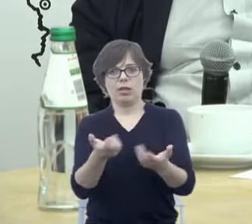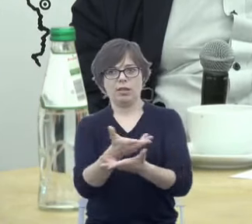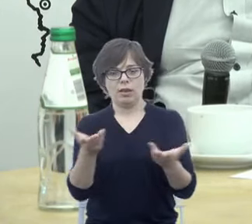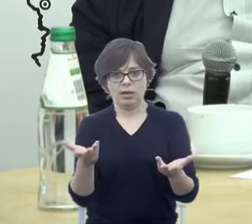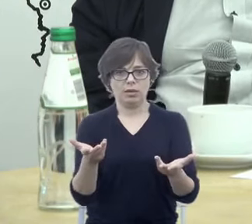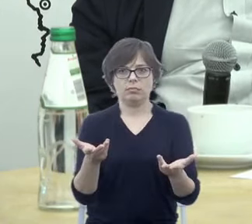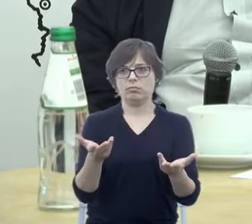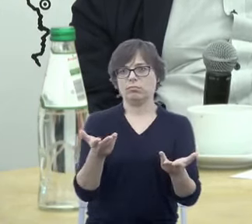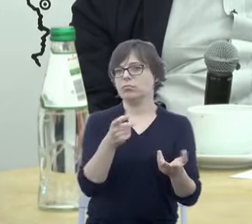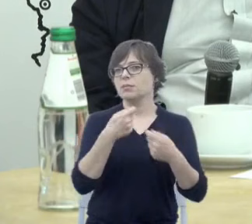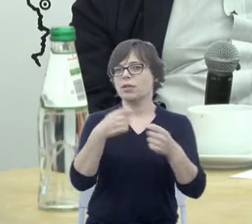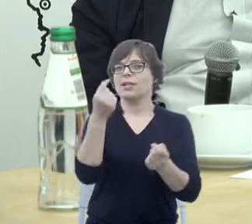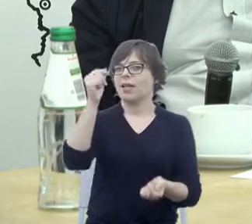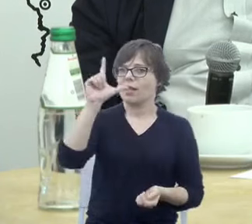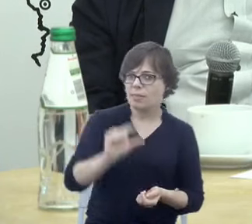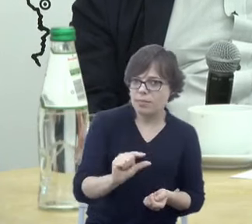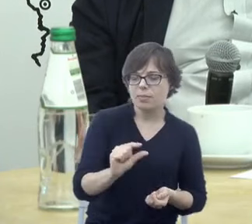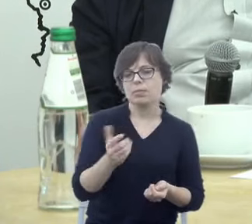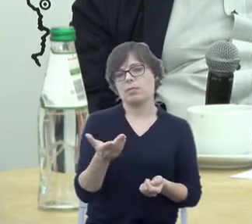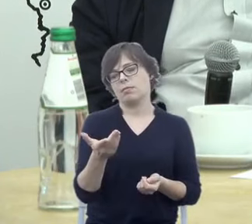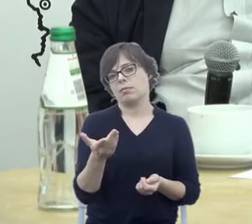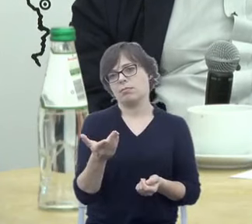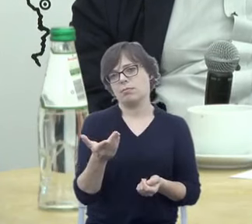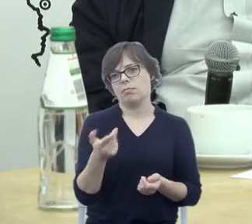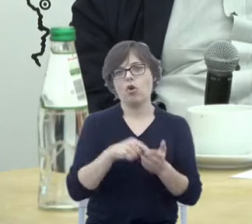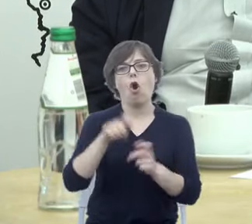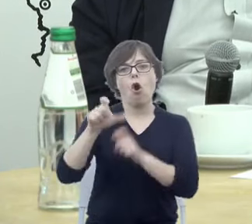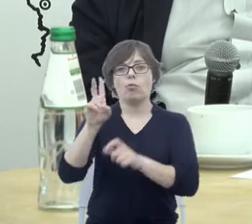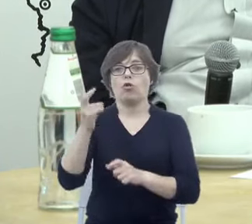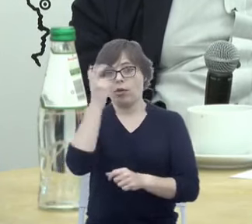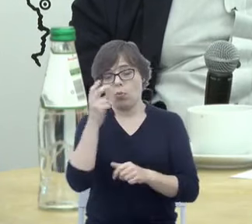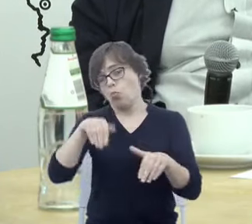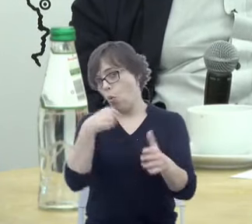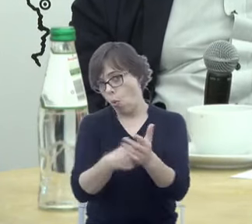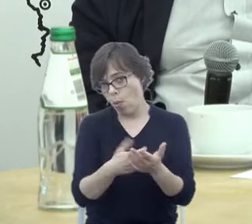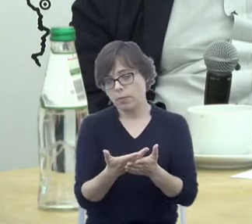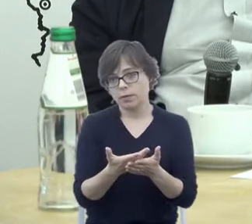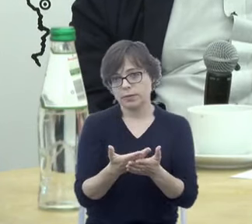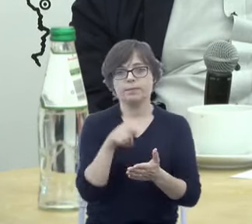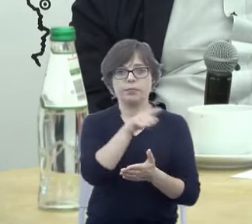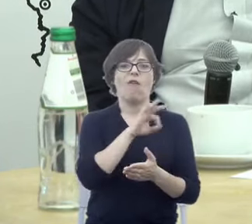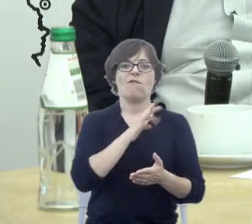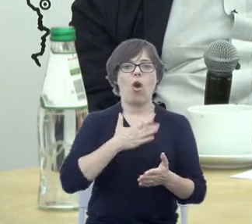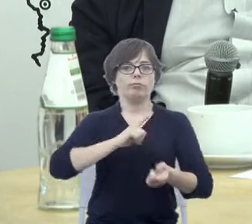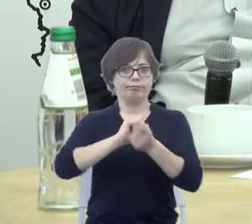po zaniżonych cenach osobom zainteresowanym i one zmieniły